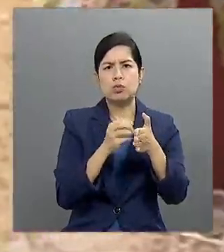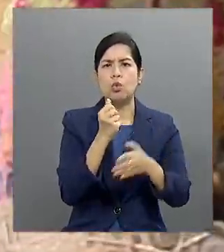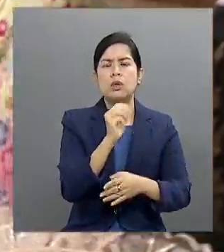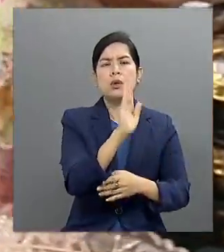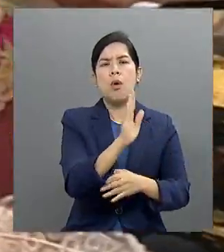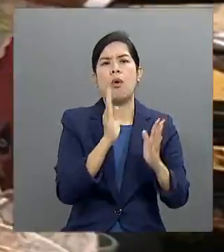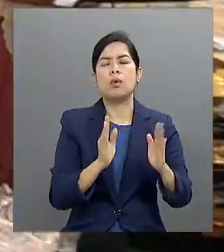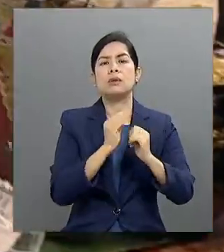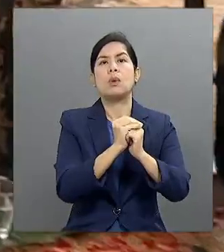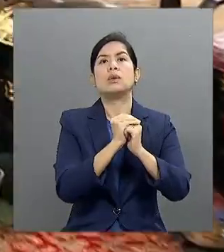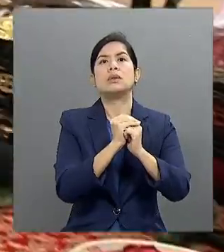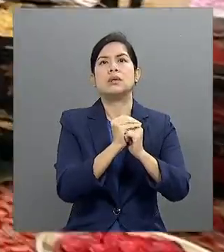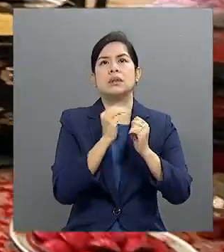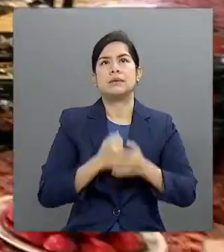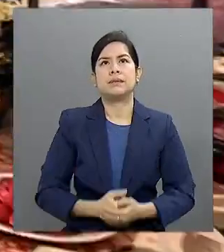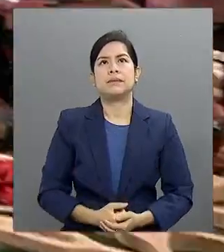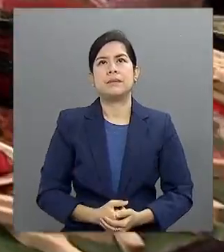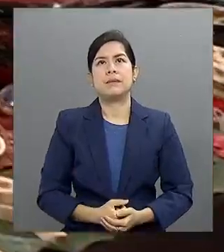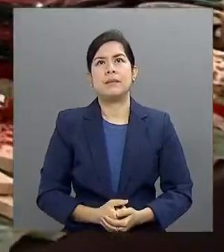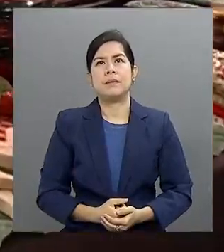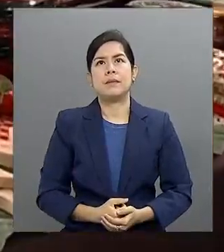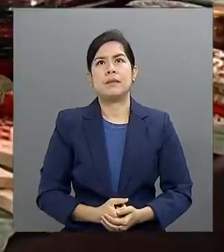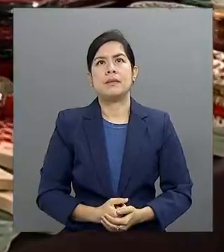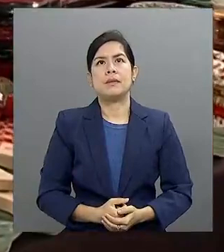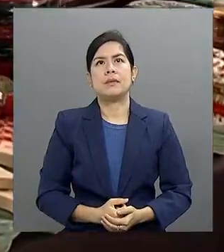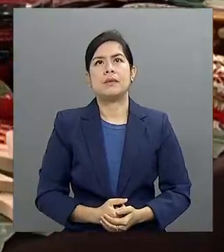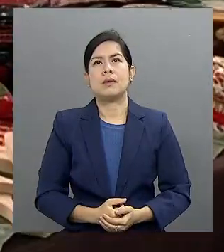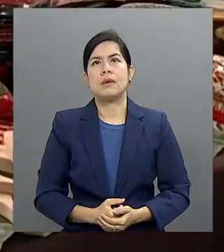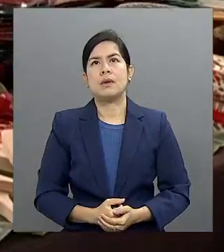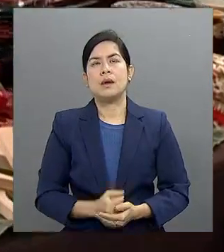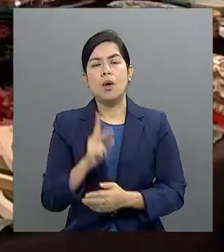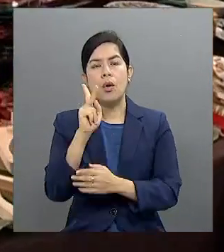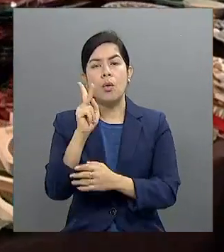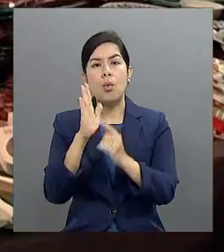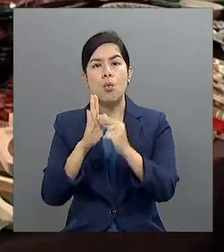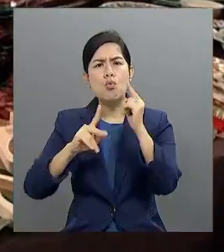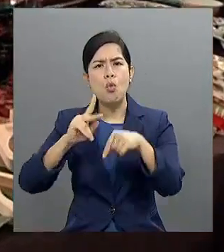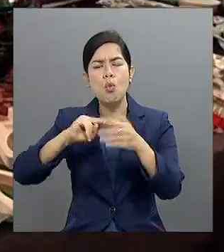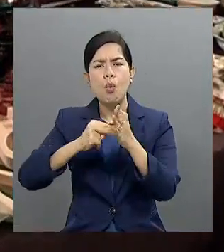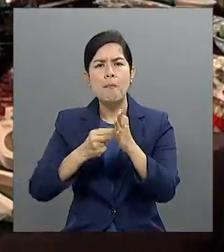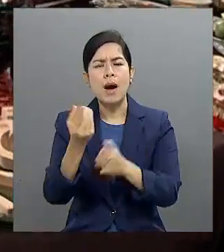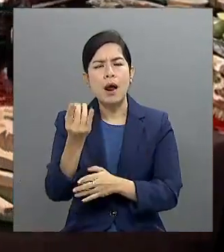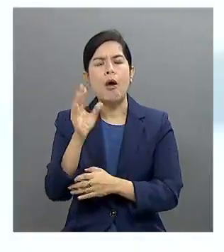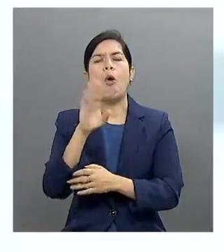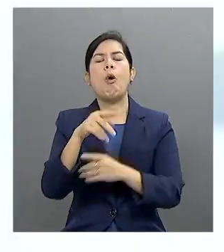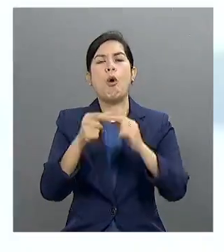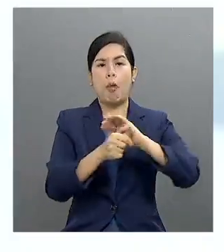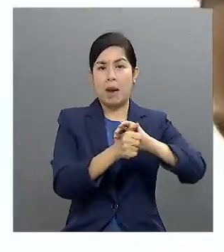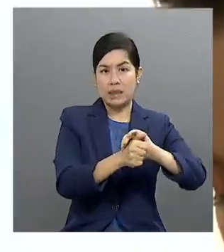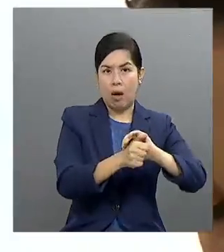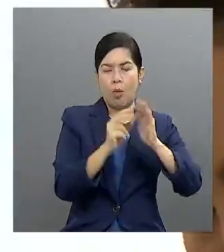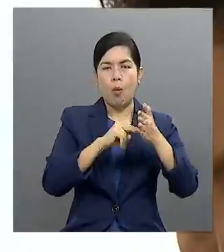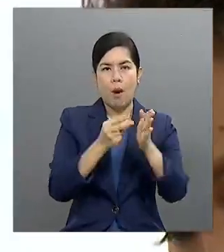แปลว่าซอง ใช่ค่ะใช่ค่ะ อังกูแล้วกูแปลว่าอะไร กูแปลว่าเต่าค่ะ เต่าแดง ใช่ค่ะก็คือโดยรวมเป็นเต่าแดงซึ่งเต่ามีความห